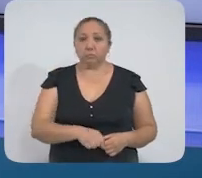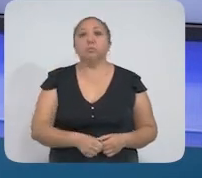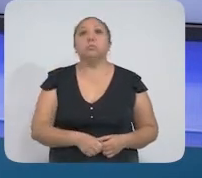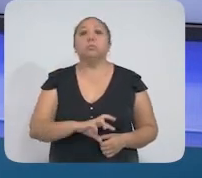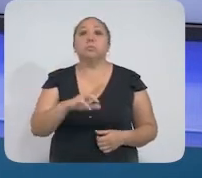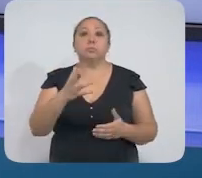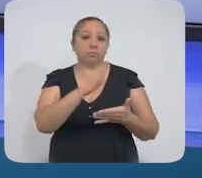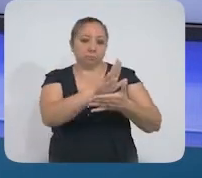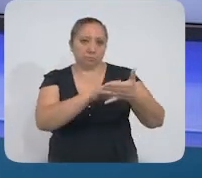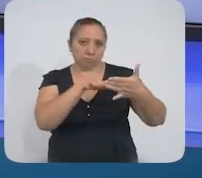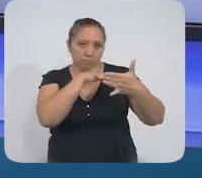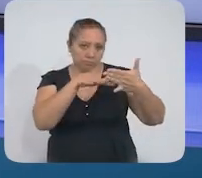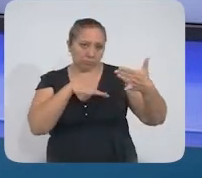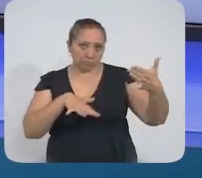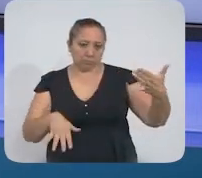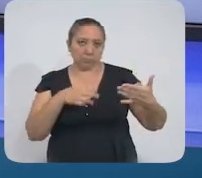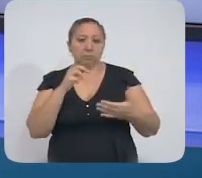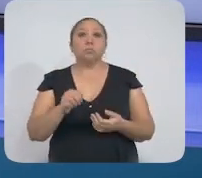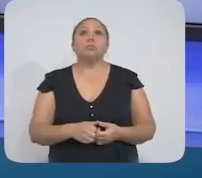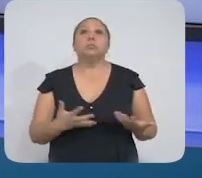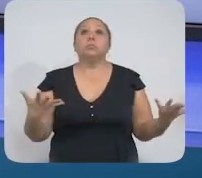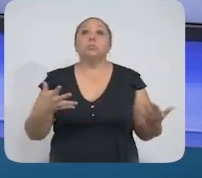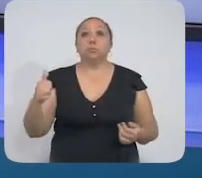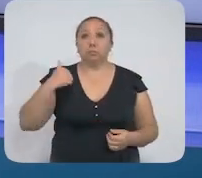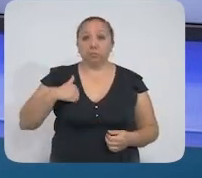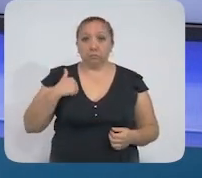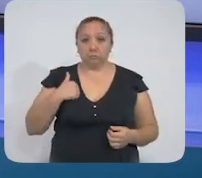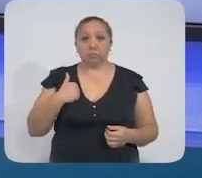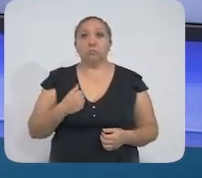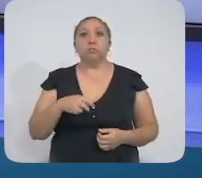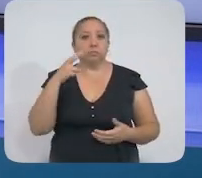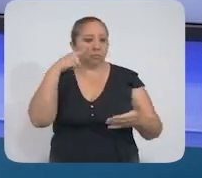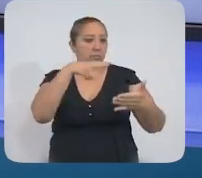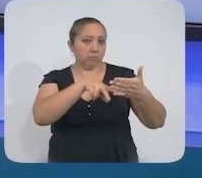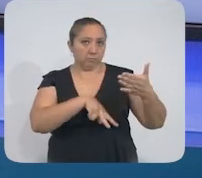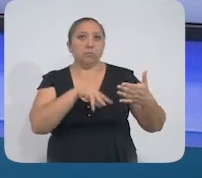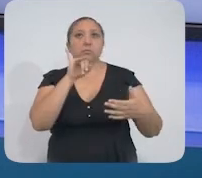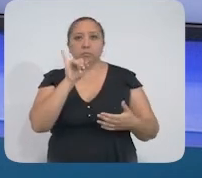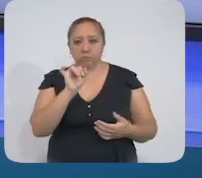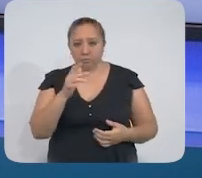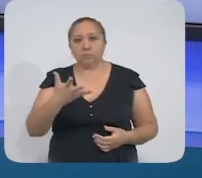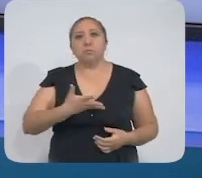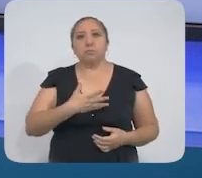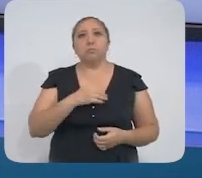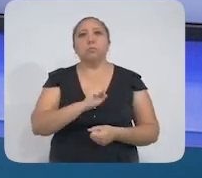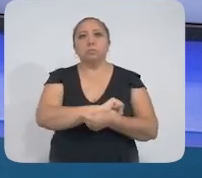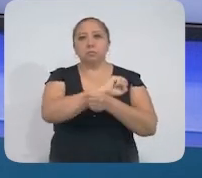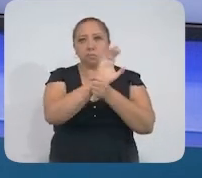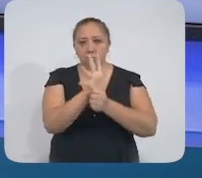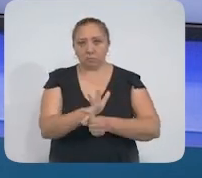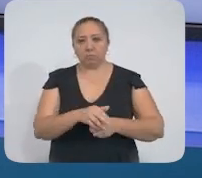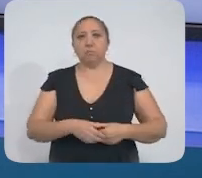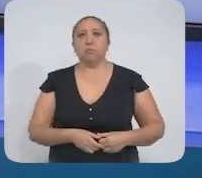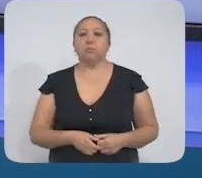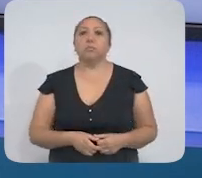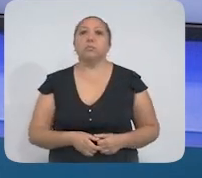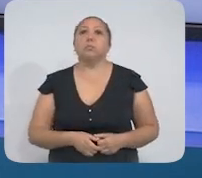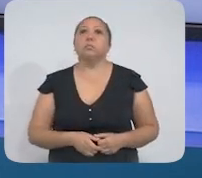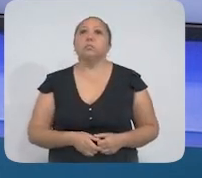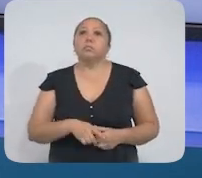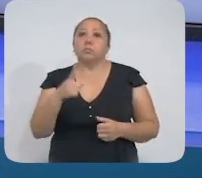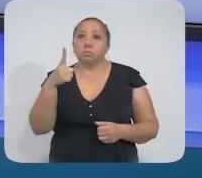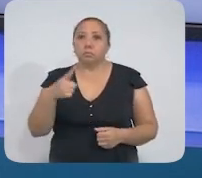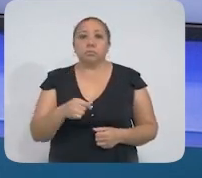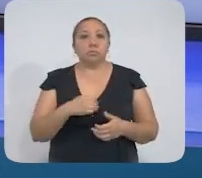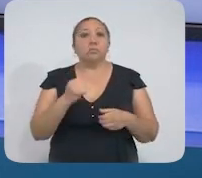800-982-2826. Ichmayete español. Kunukatech. Utiamako tun. Kuchikpahal. Guayanti o le kohan el coronavirus COVID-19.